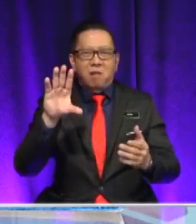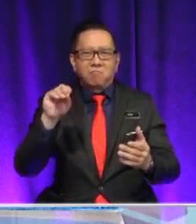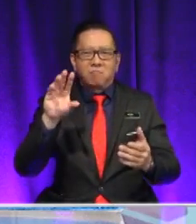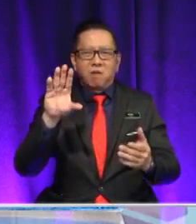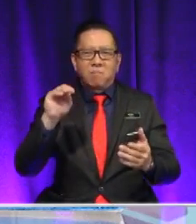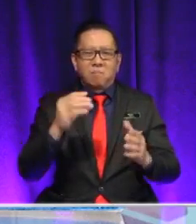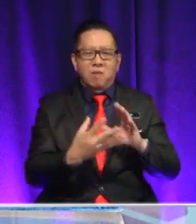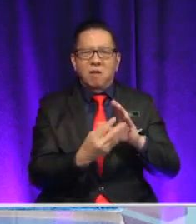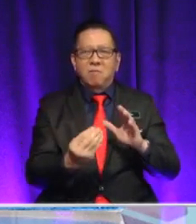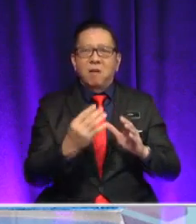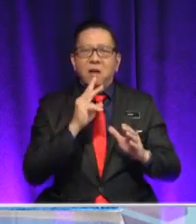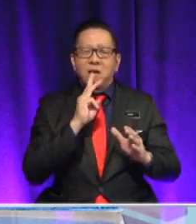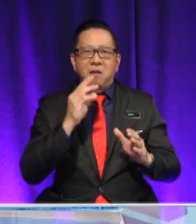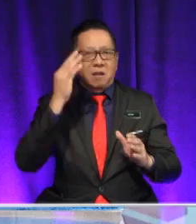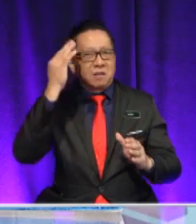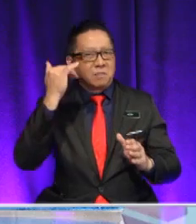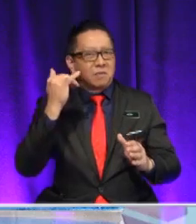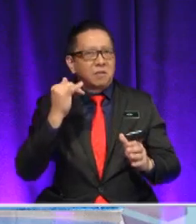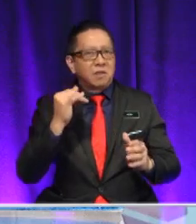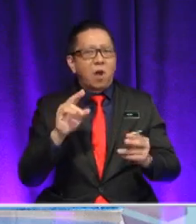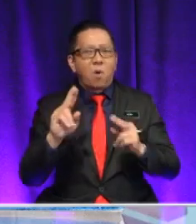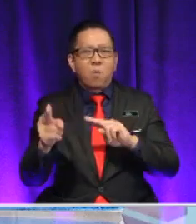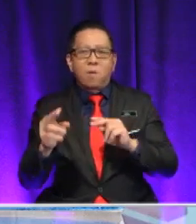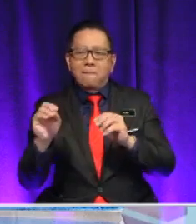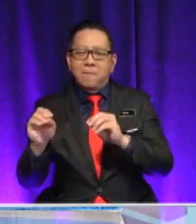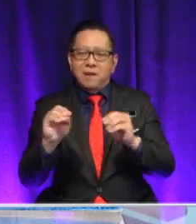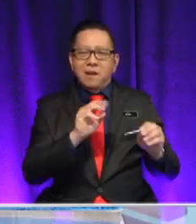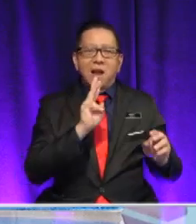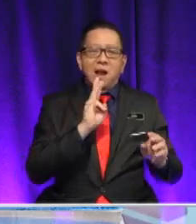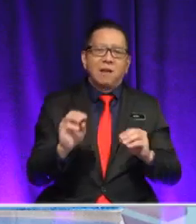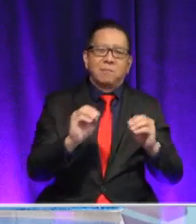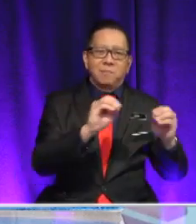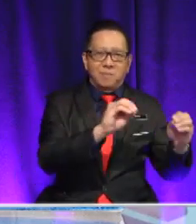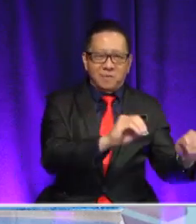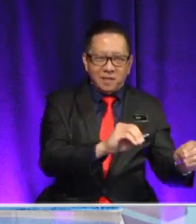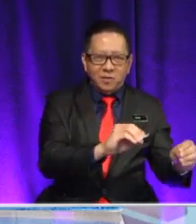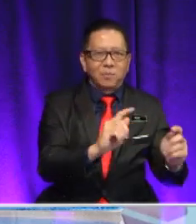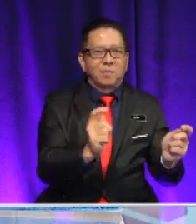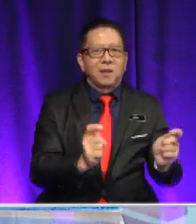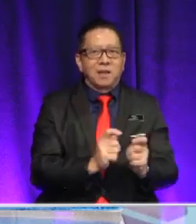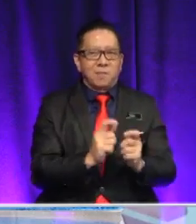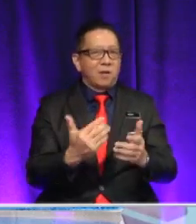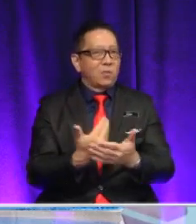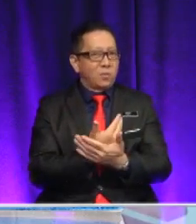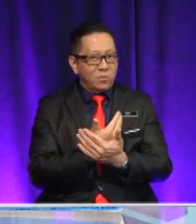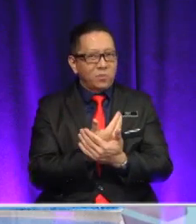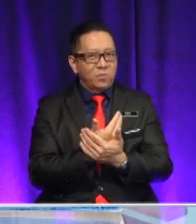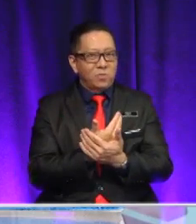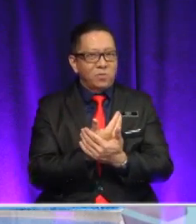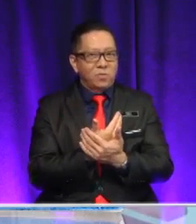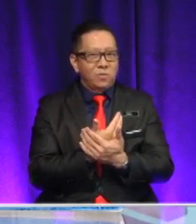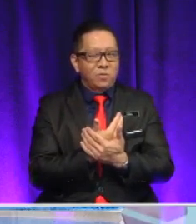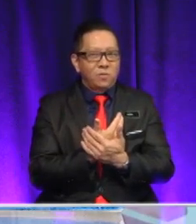yang boleh menyerah air sebab kita tidak mengubah air daripada satu tempat ke satu tempat oke selain daripada span